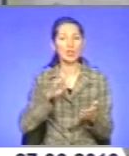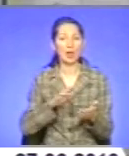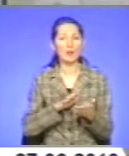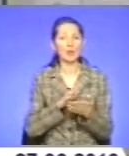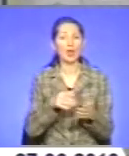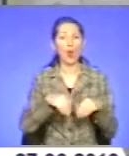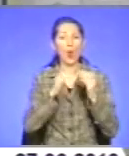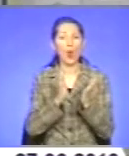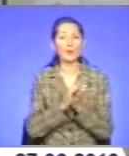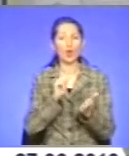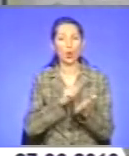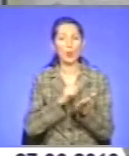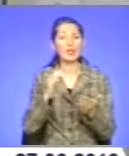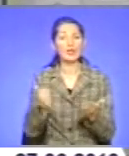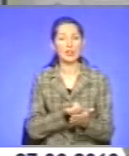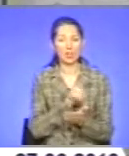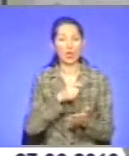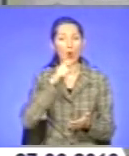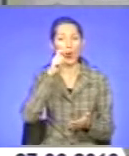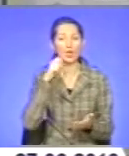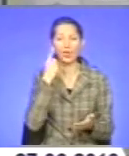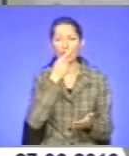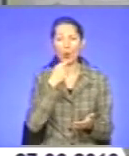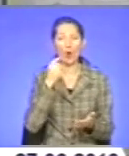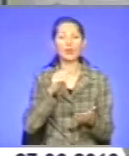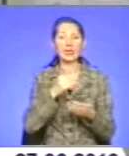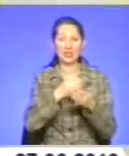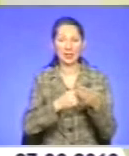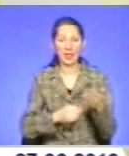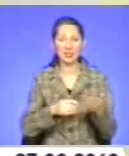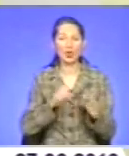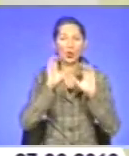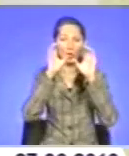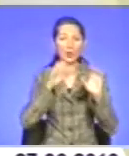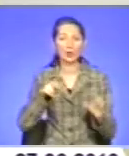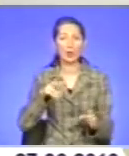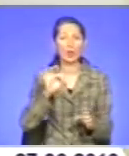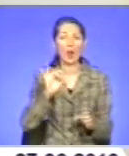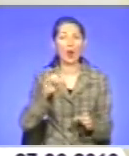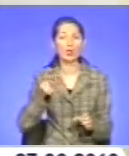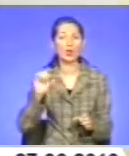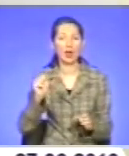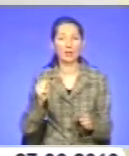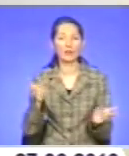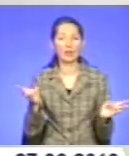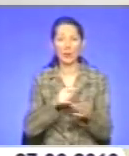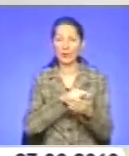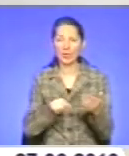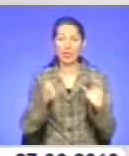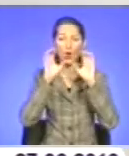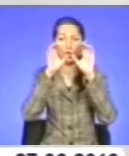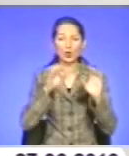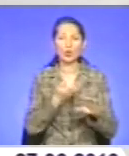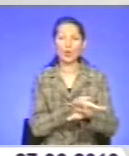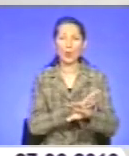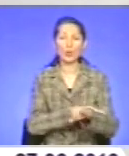комплексі документів знайшли україномовний текст Конституції Пилипа Орлика. Варто відзначити Конституції польської та австрійської